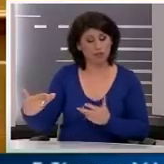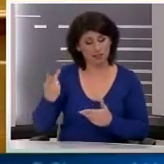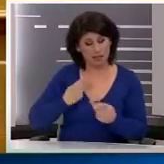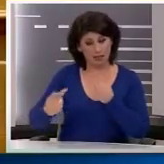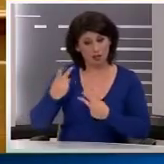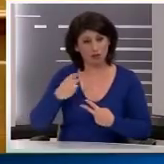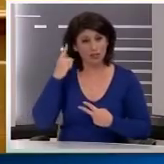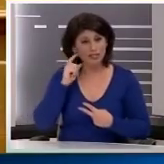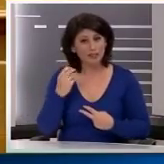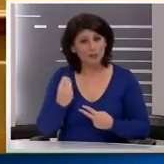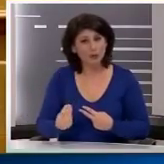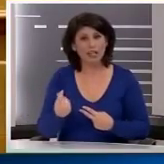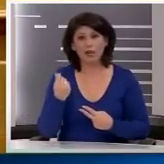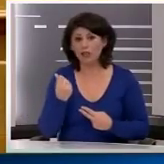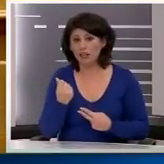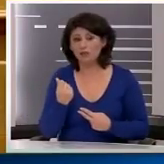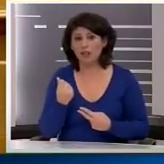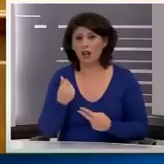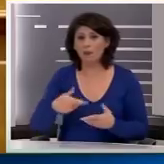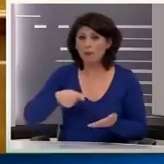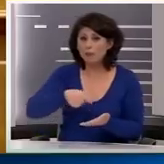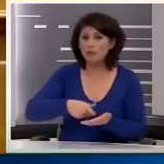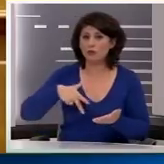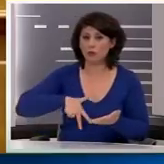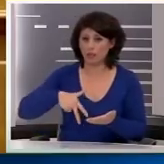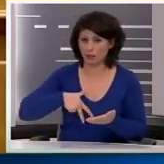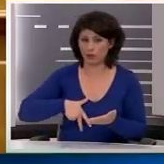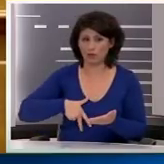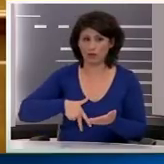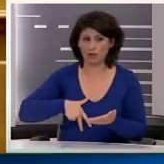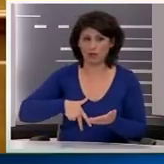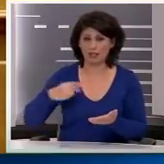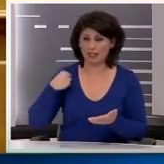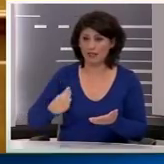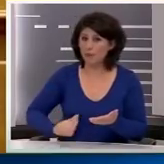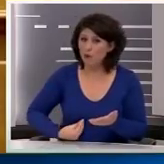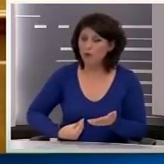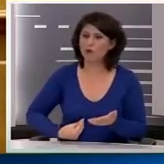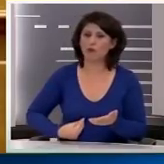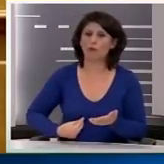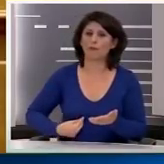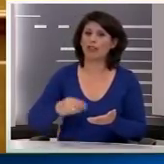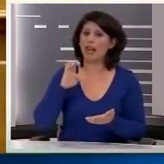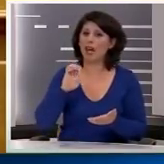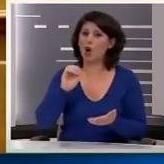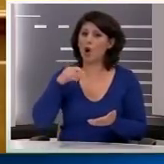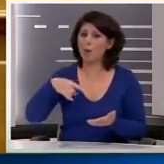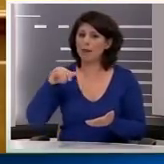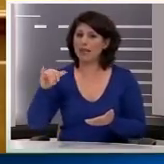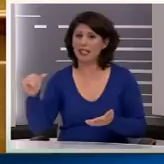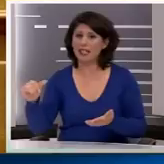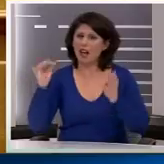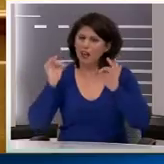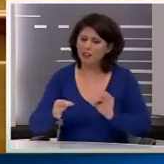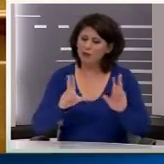όταν ξέρετε πολύ καλά ότι τα λεφτά που πλήρωσε το κράτος ως δημόσιο και ως ΕΟΠΗ ήταν